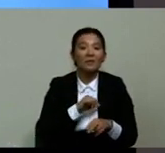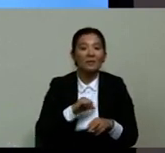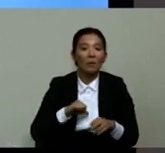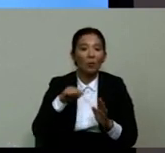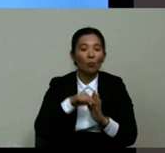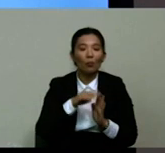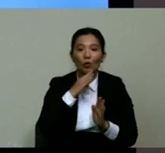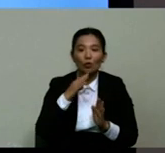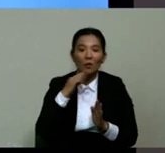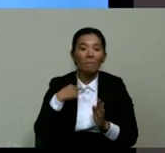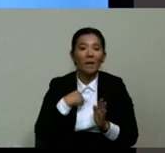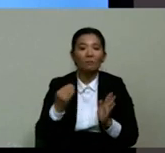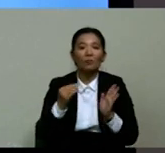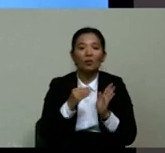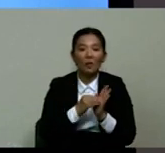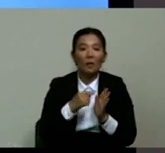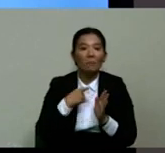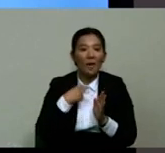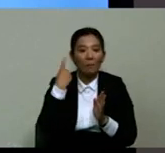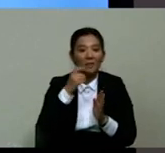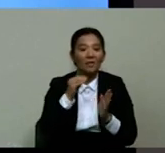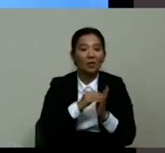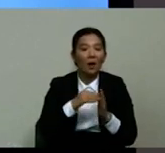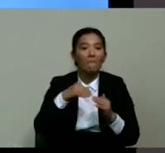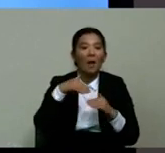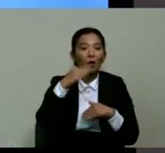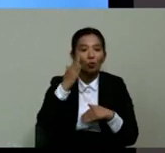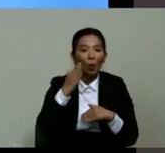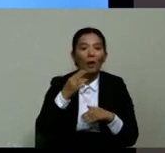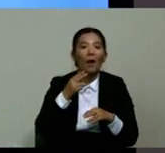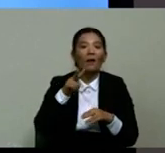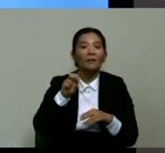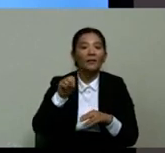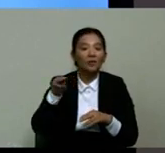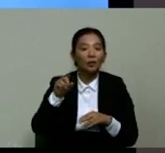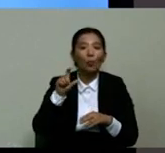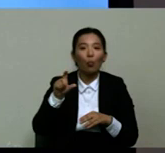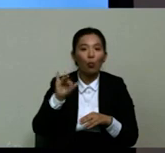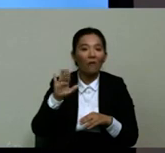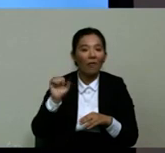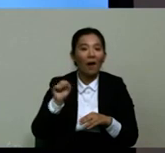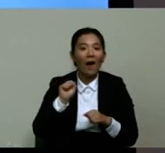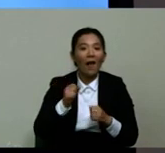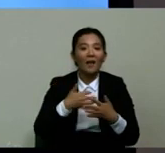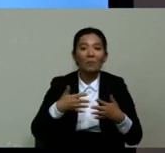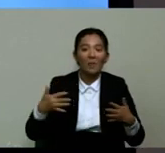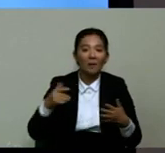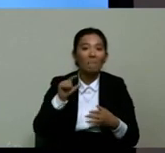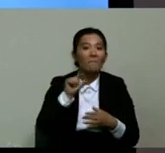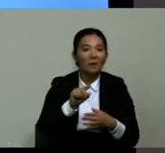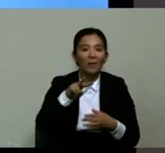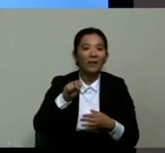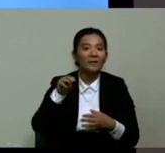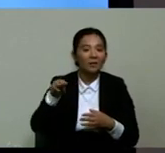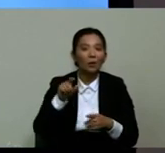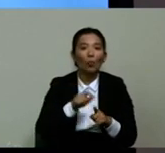множество мы отмечаем, мы обозначаем большой латинской буковкой, а его элементы маленькими латинскими